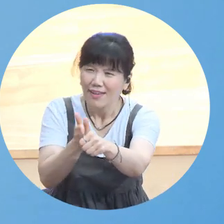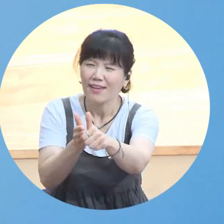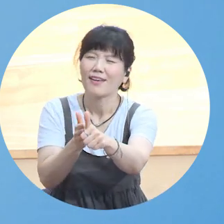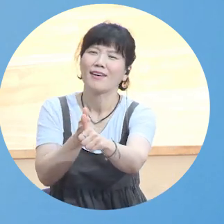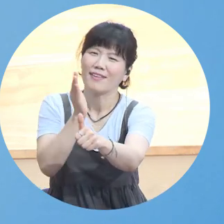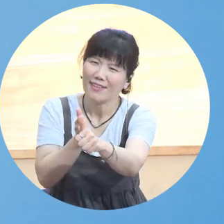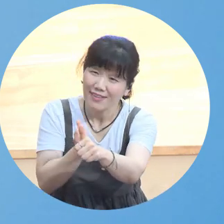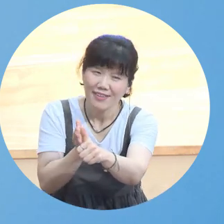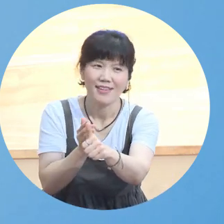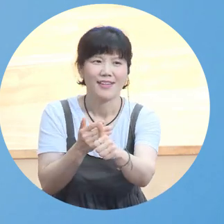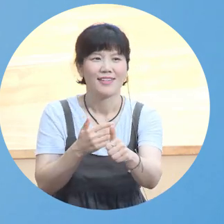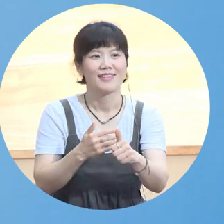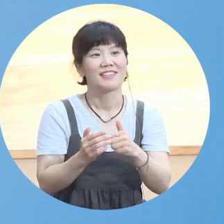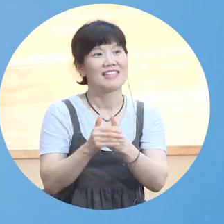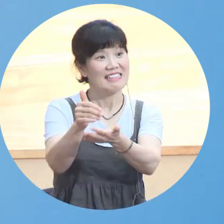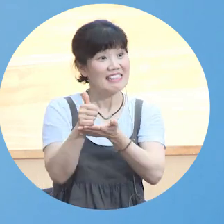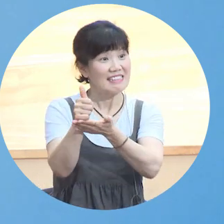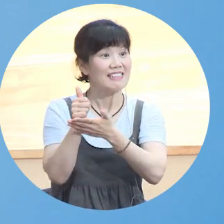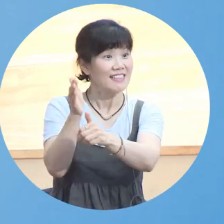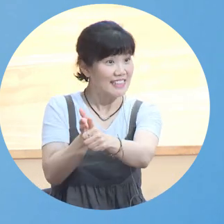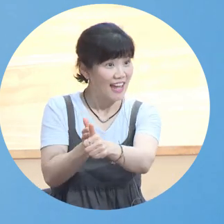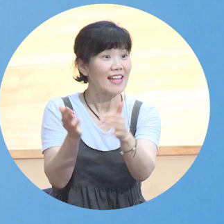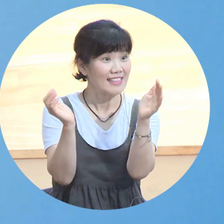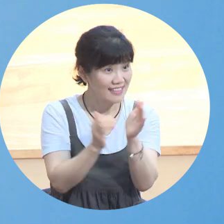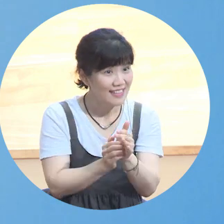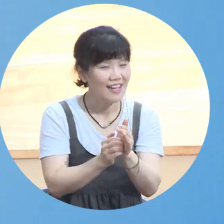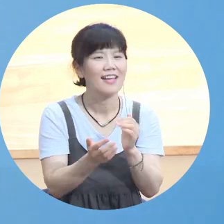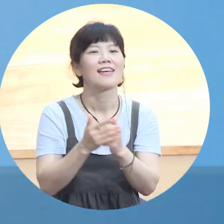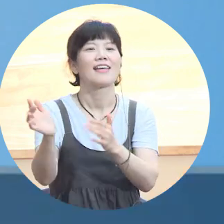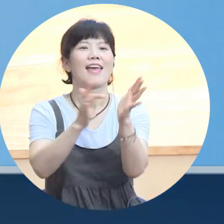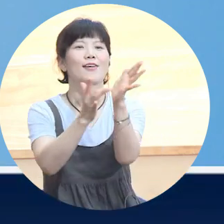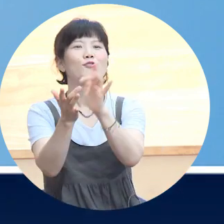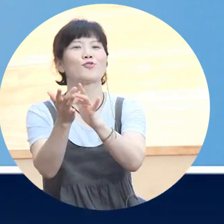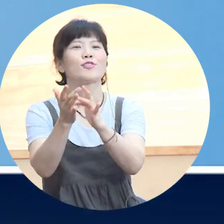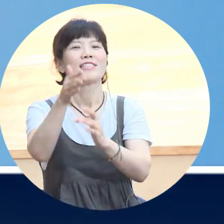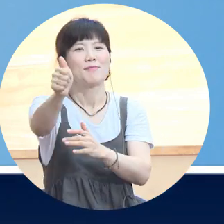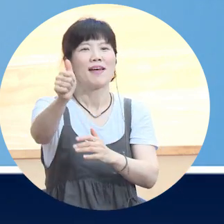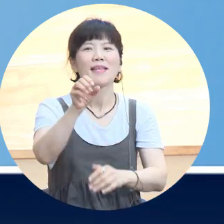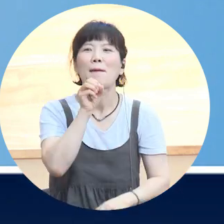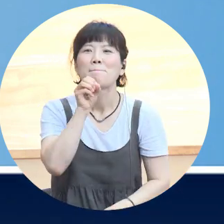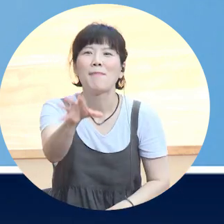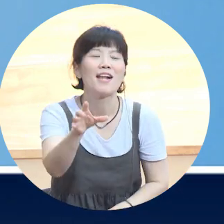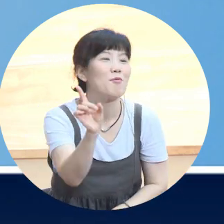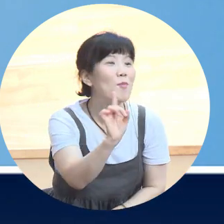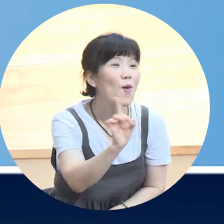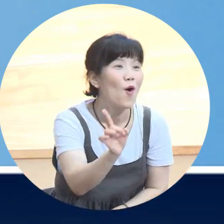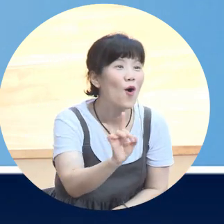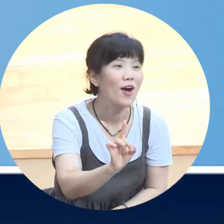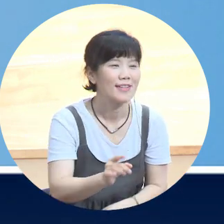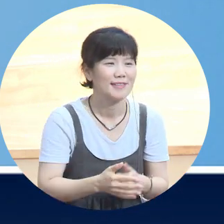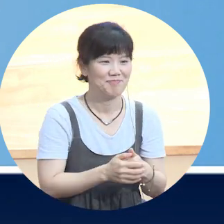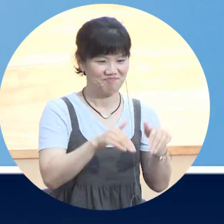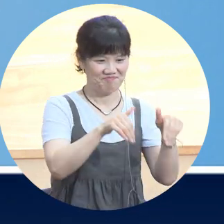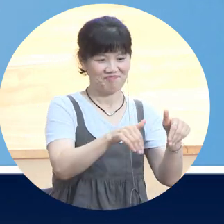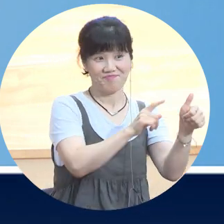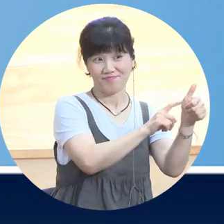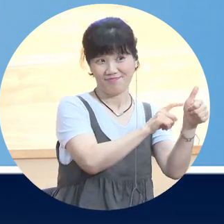그렇게 청하면서 예수님께 뭐라고 하는지를 보세요 이게 기가 막혀요 신하가 이렇 뭐라고요